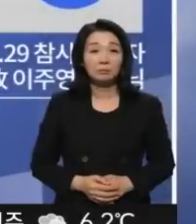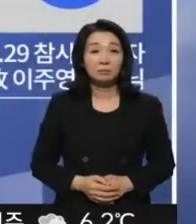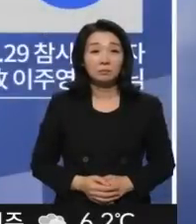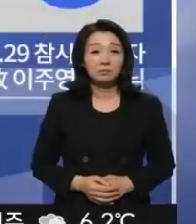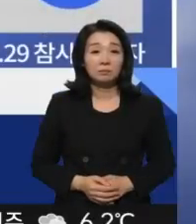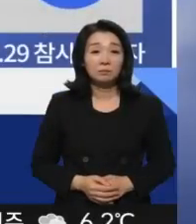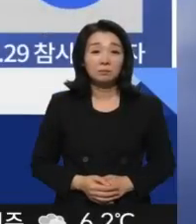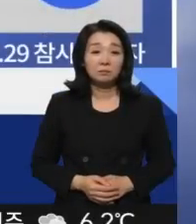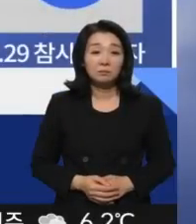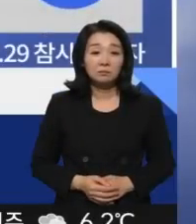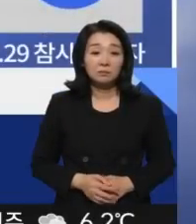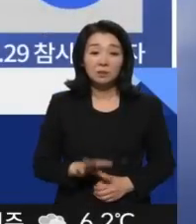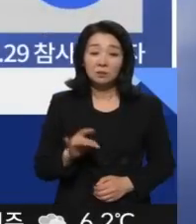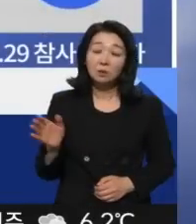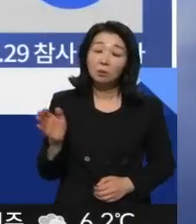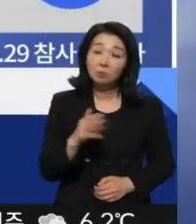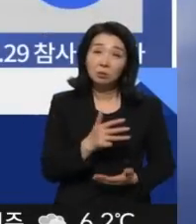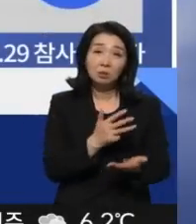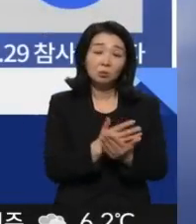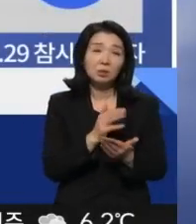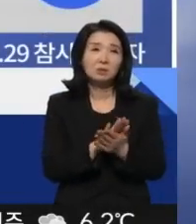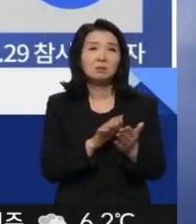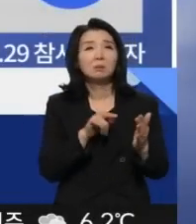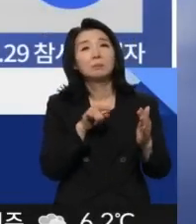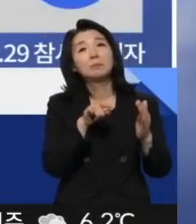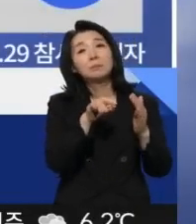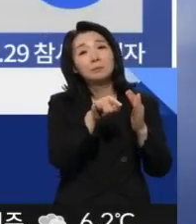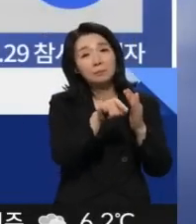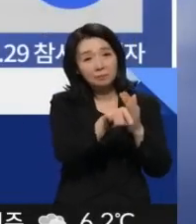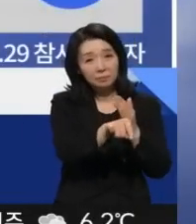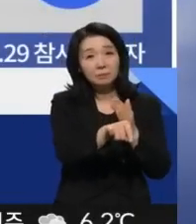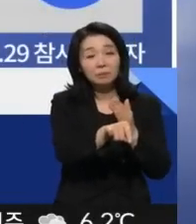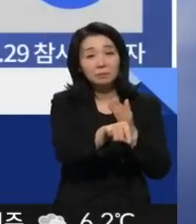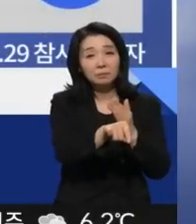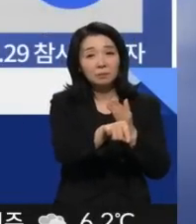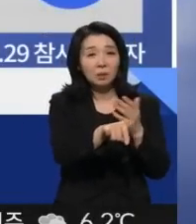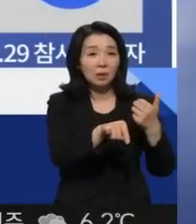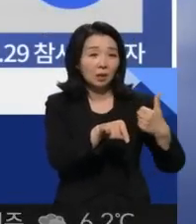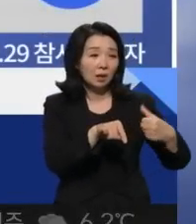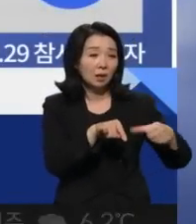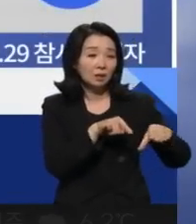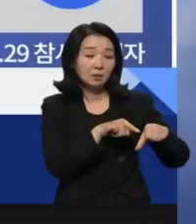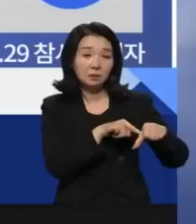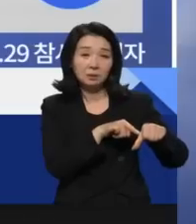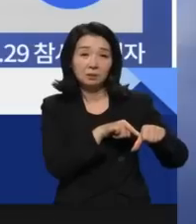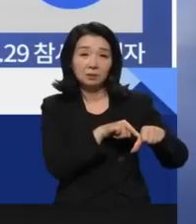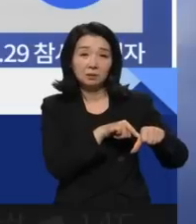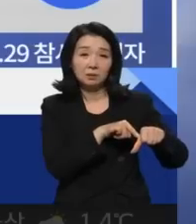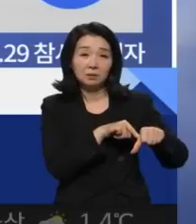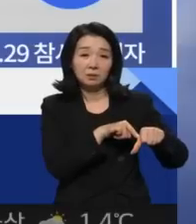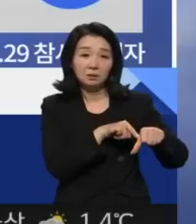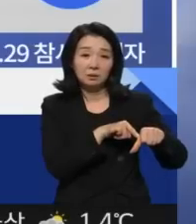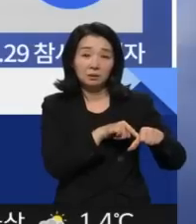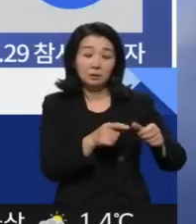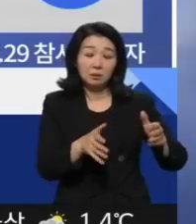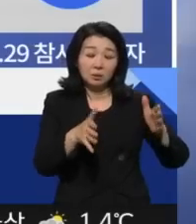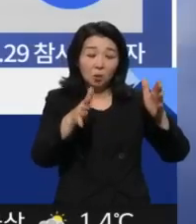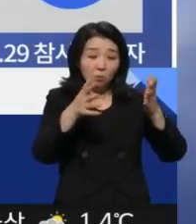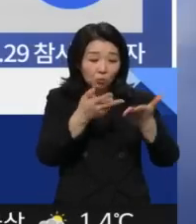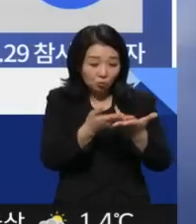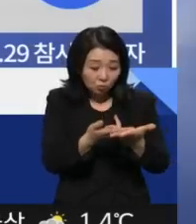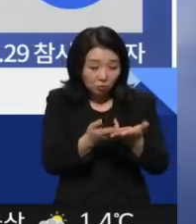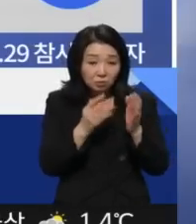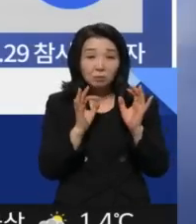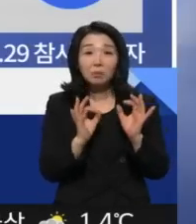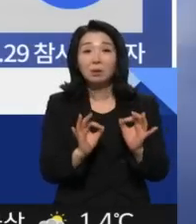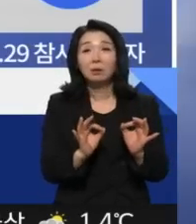초기부터 네. 이태원에 직접 뛰어가서 저희 아이가 그 빈 건물에 이렇게 누워있는 걸